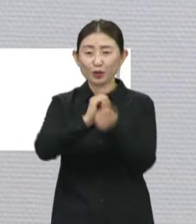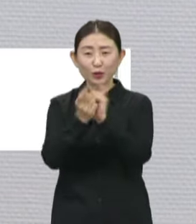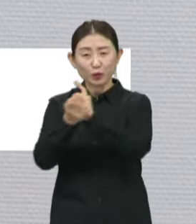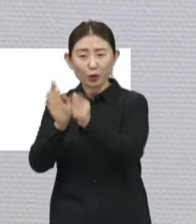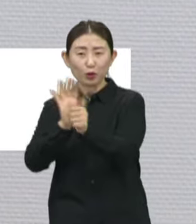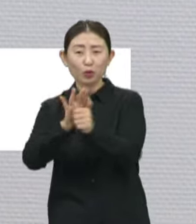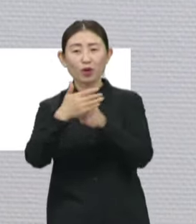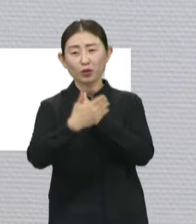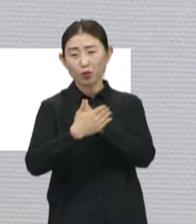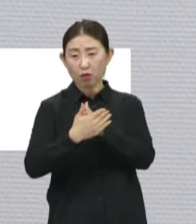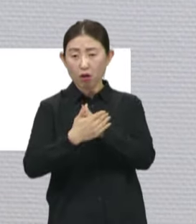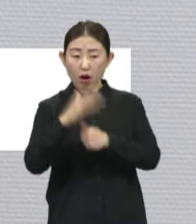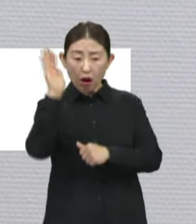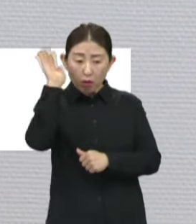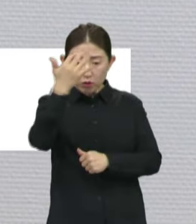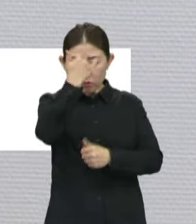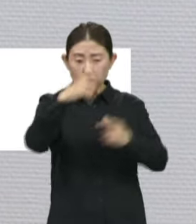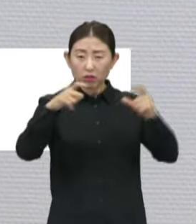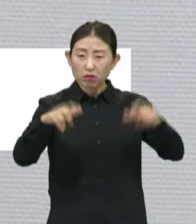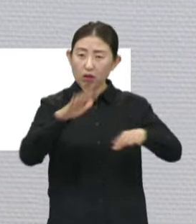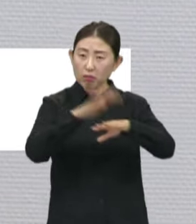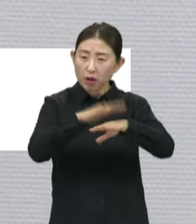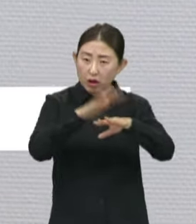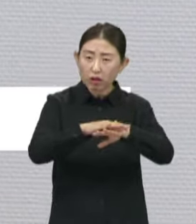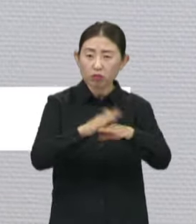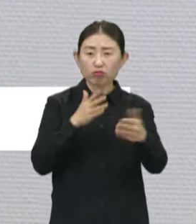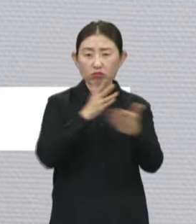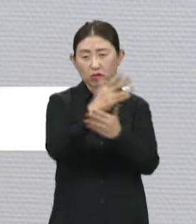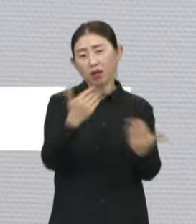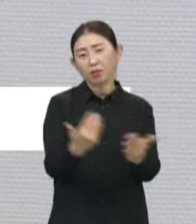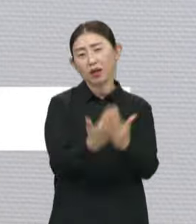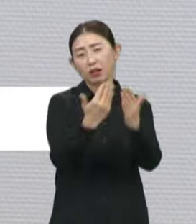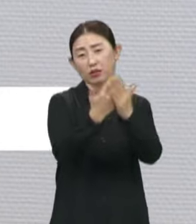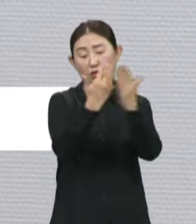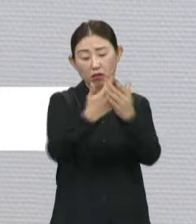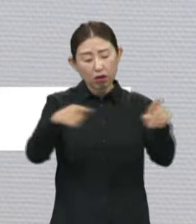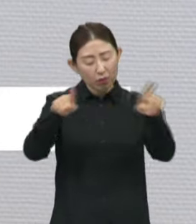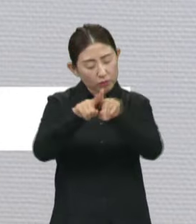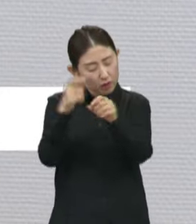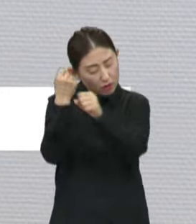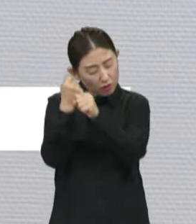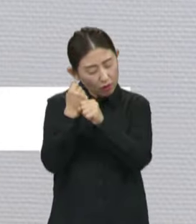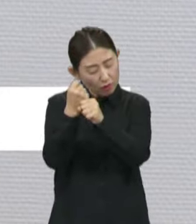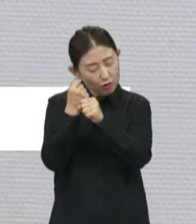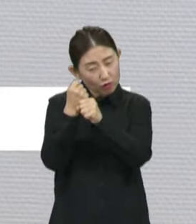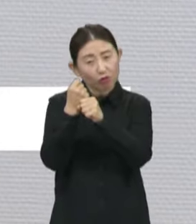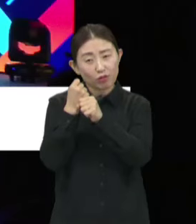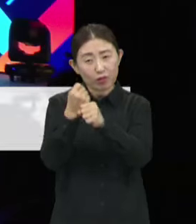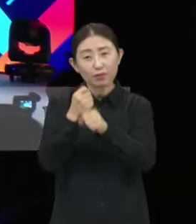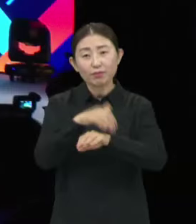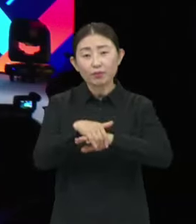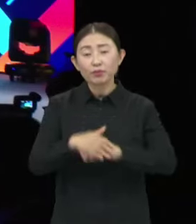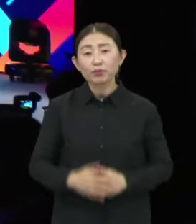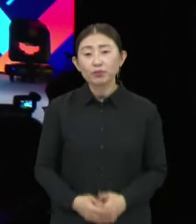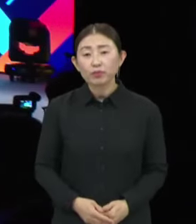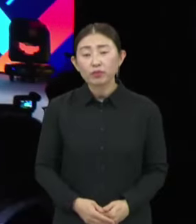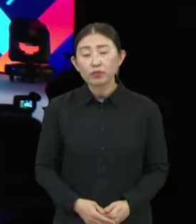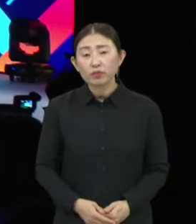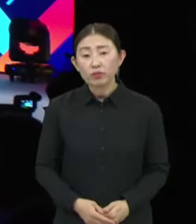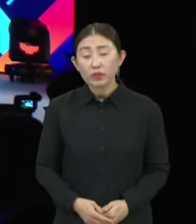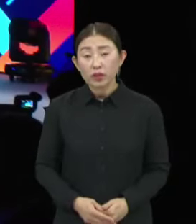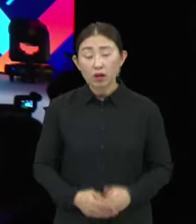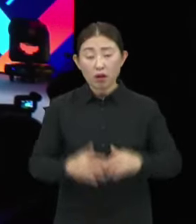the horticultural development in your province and enlarge the knowledge base of our research organization. 충남